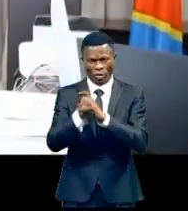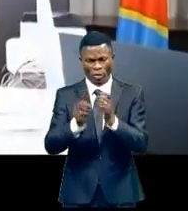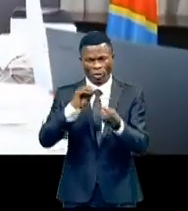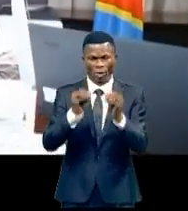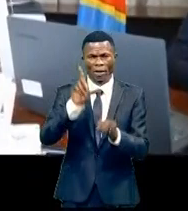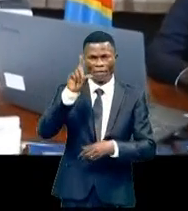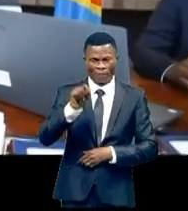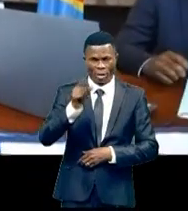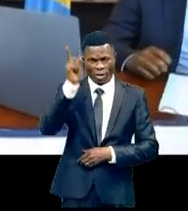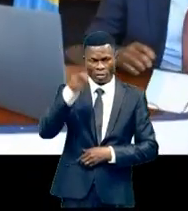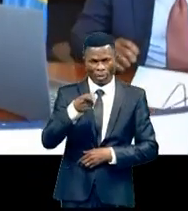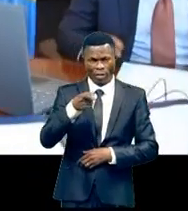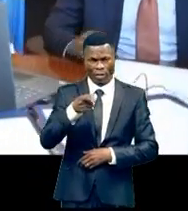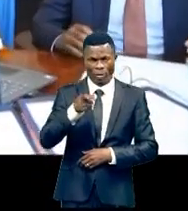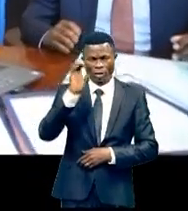numéro